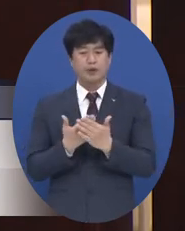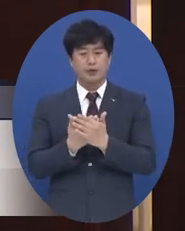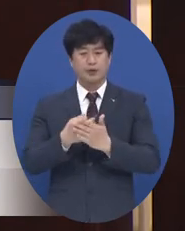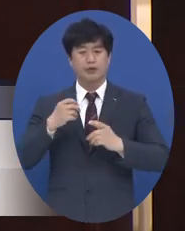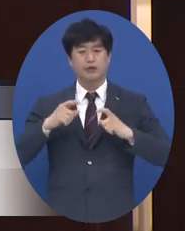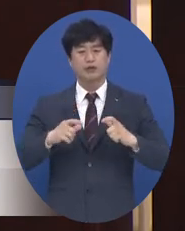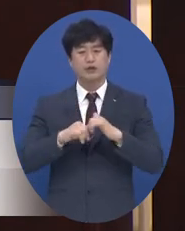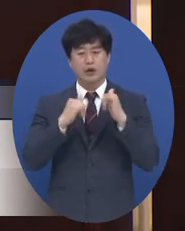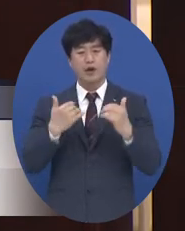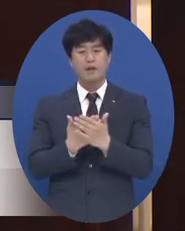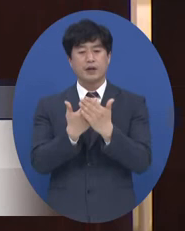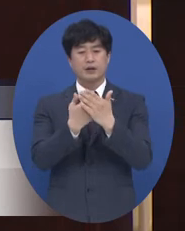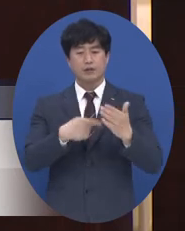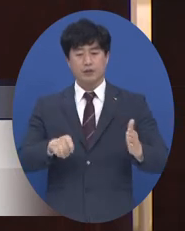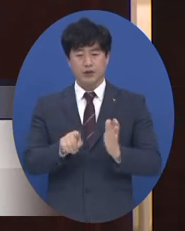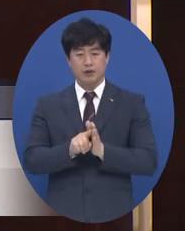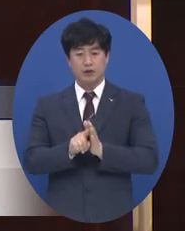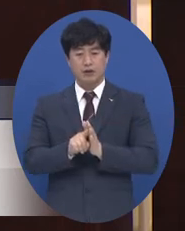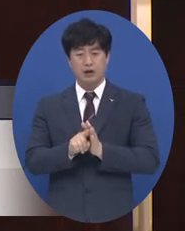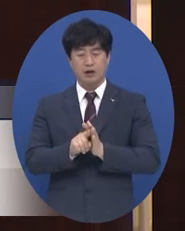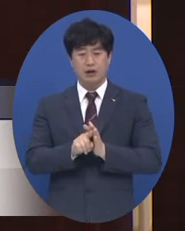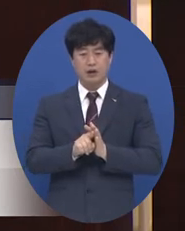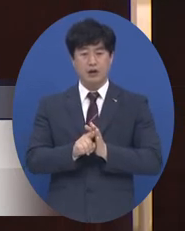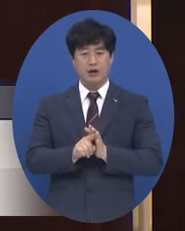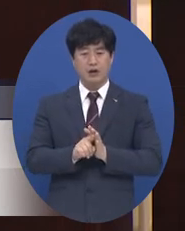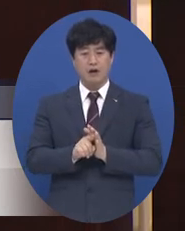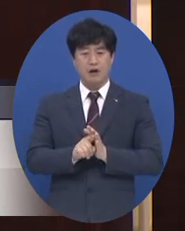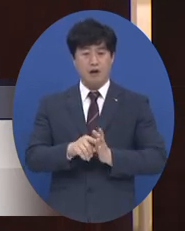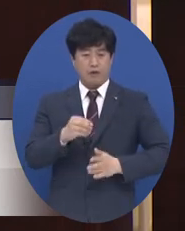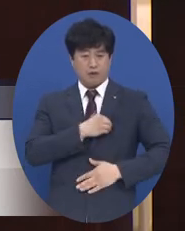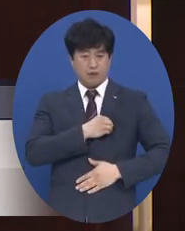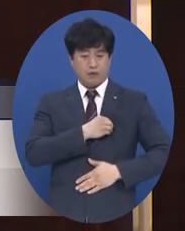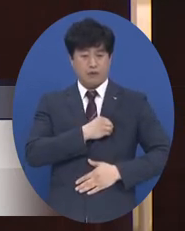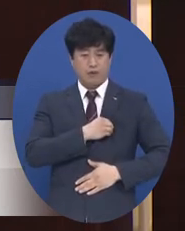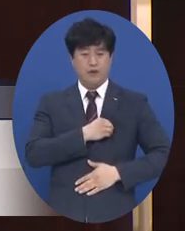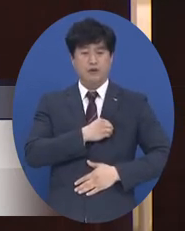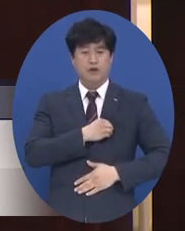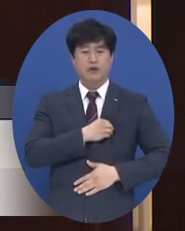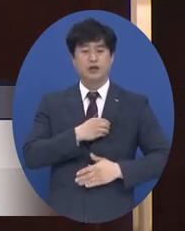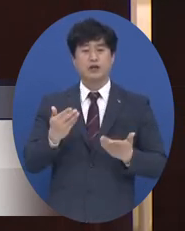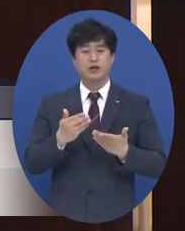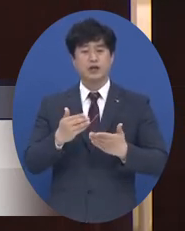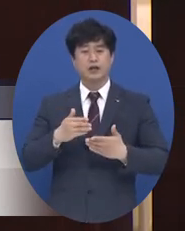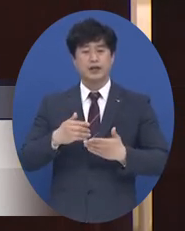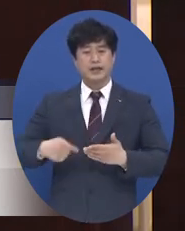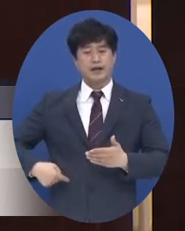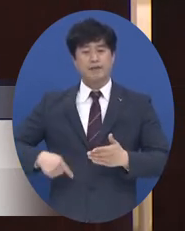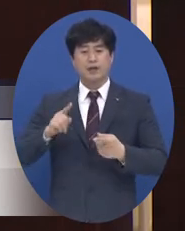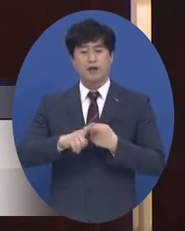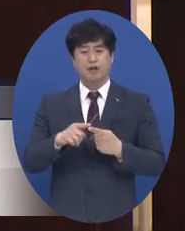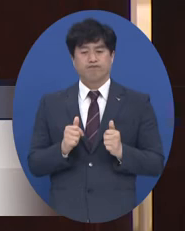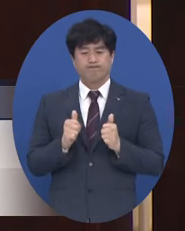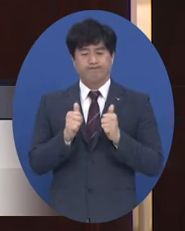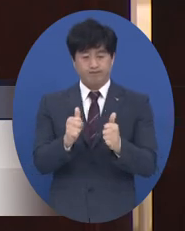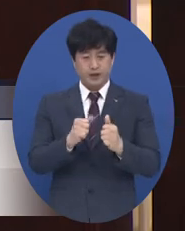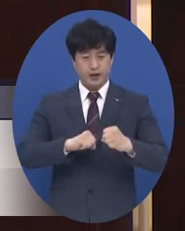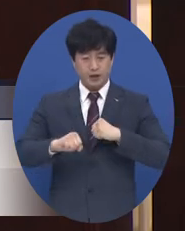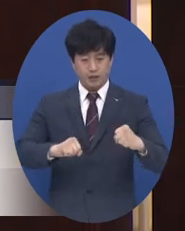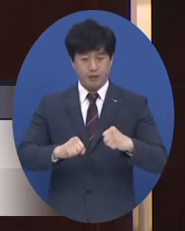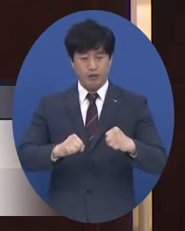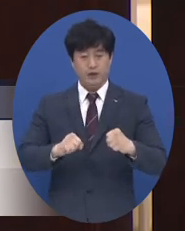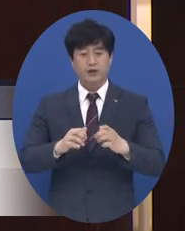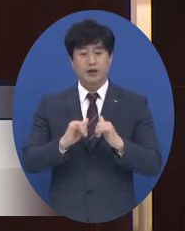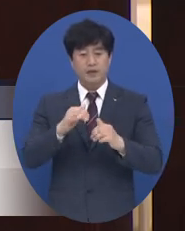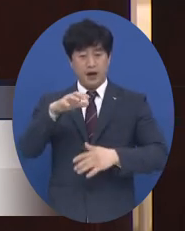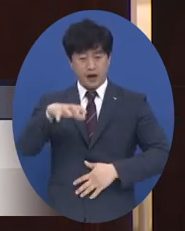및 지역사회의 발전을 위하여 의원의 직무를 양심에 따라 성실히 수행할 것을 주민 앞에